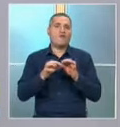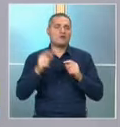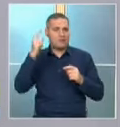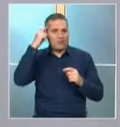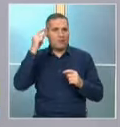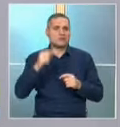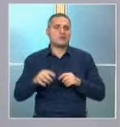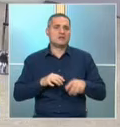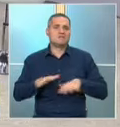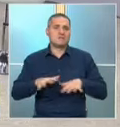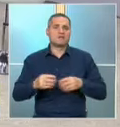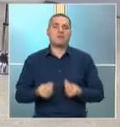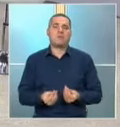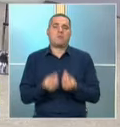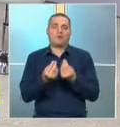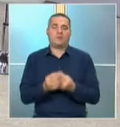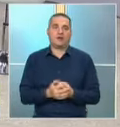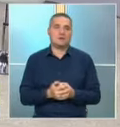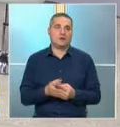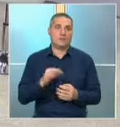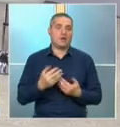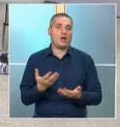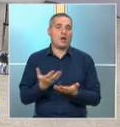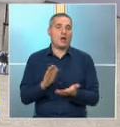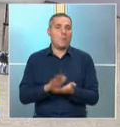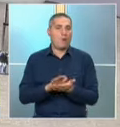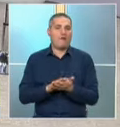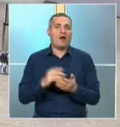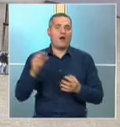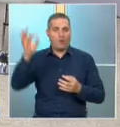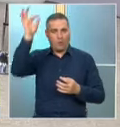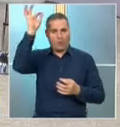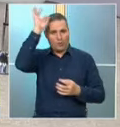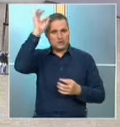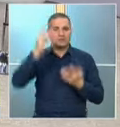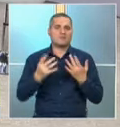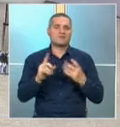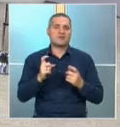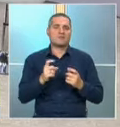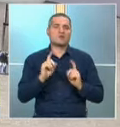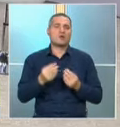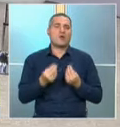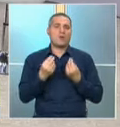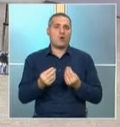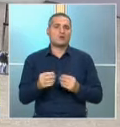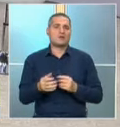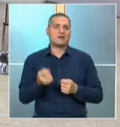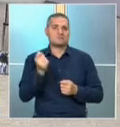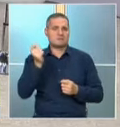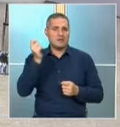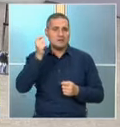мозъка действа много по-добре. Даже бих похвалил учениците от математическите гимназии, които много добре се справят